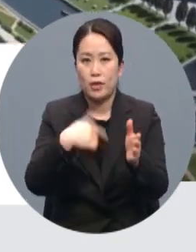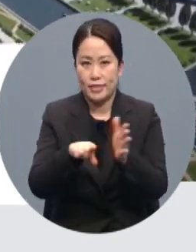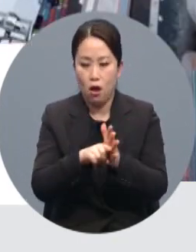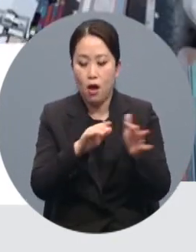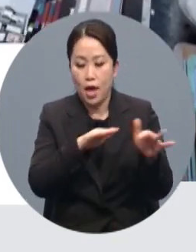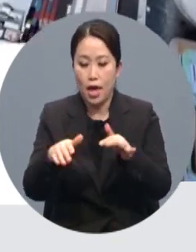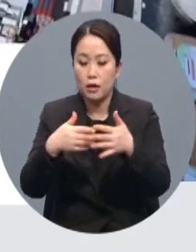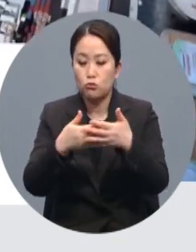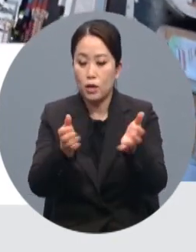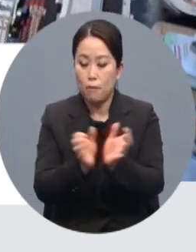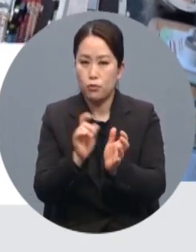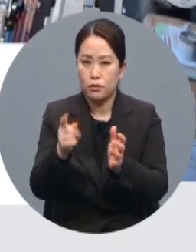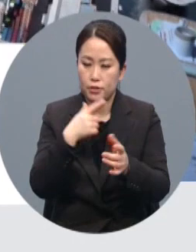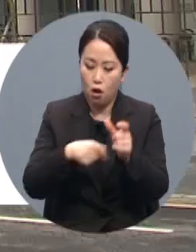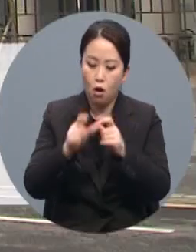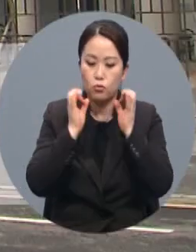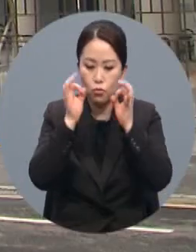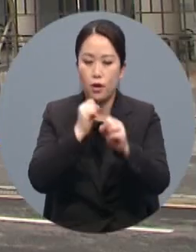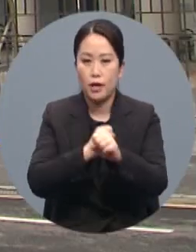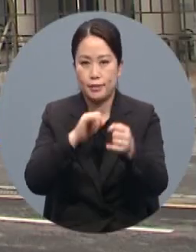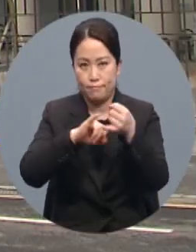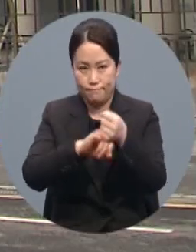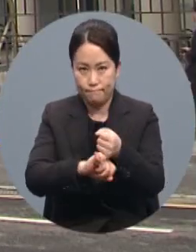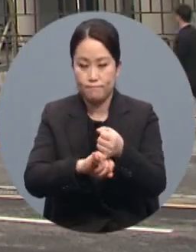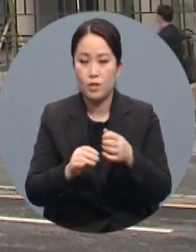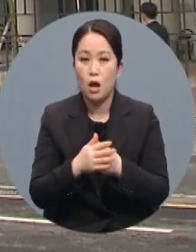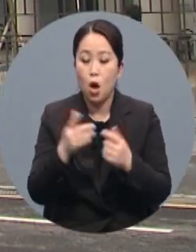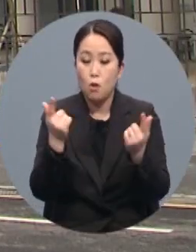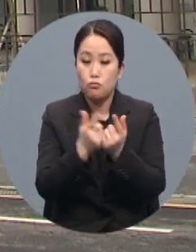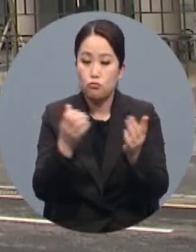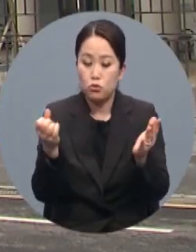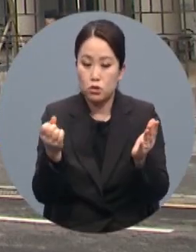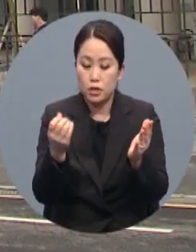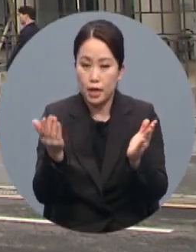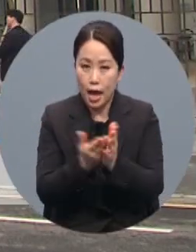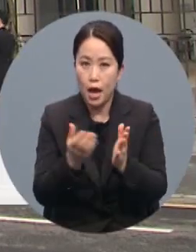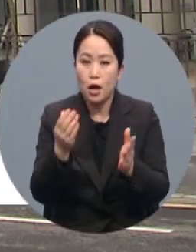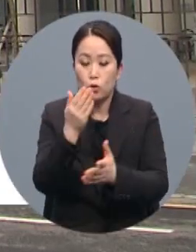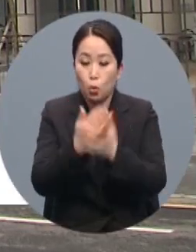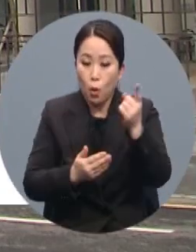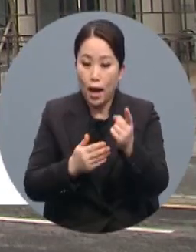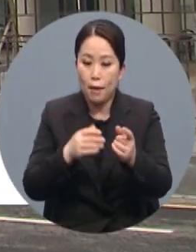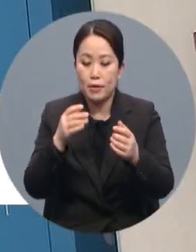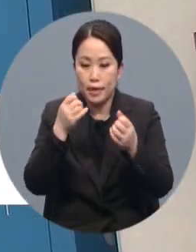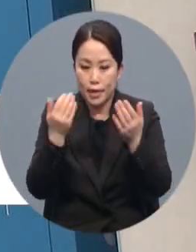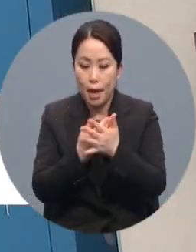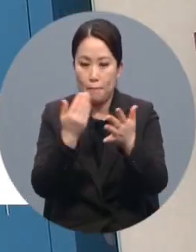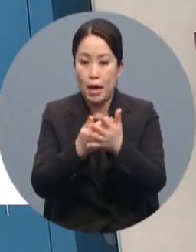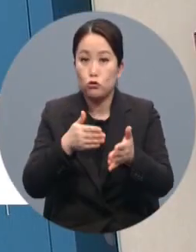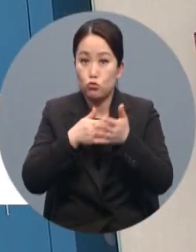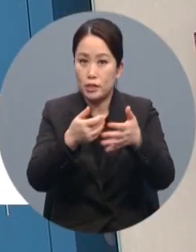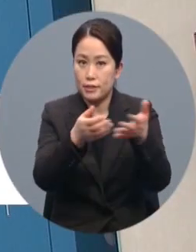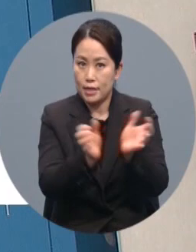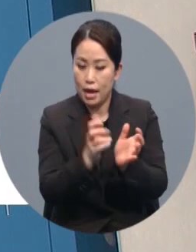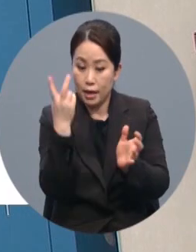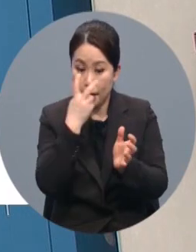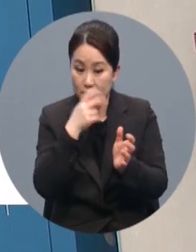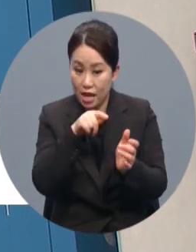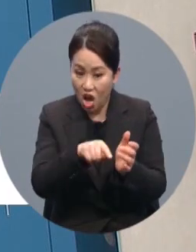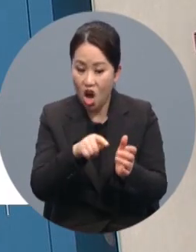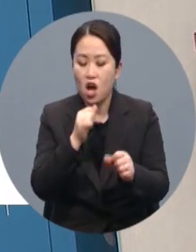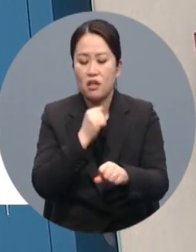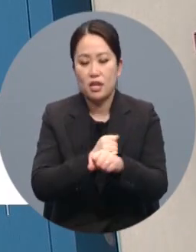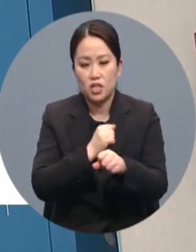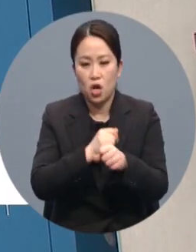더욱더 노력하겠습니다. 북한 통합개발추진단의 감사가 실시된 데 대해선 조직 내 이견을